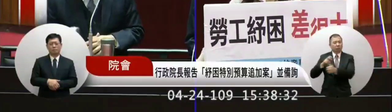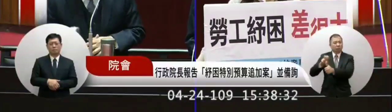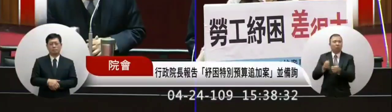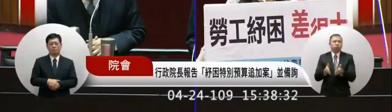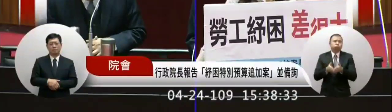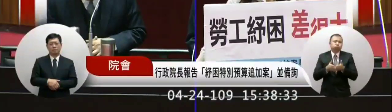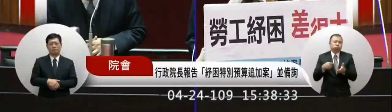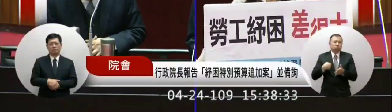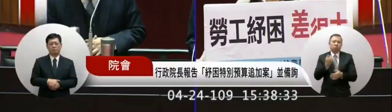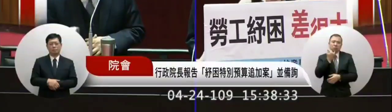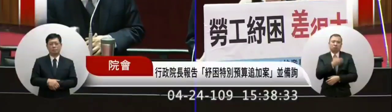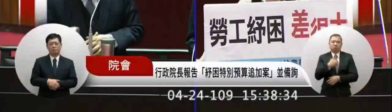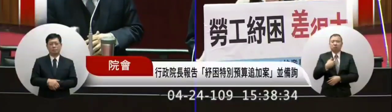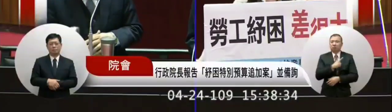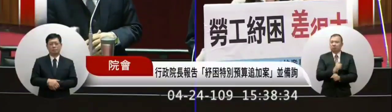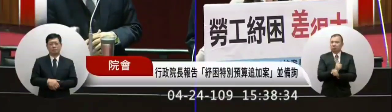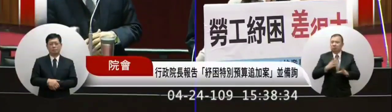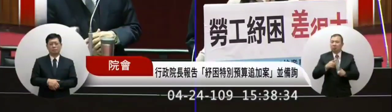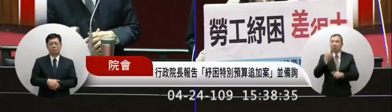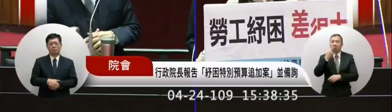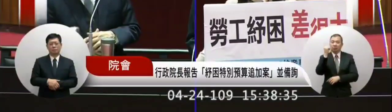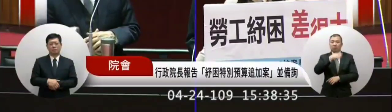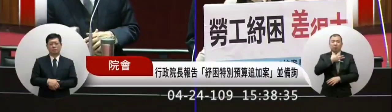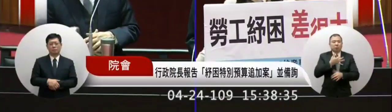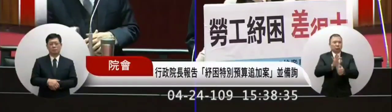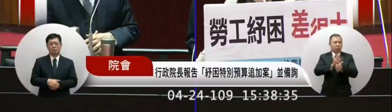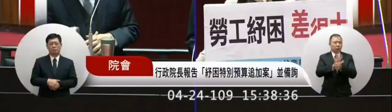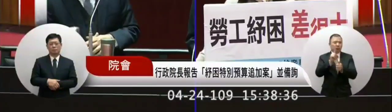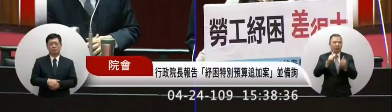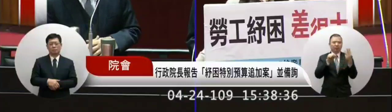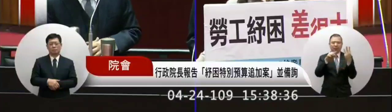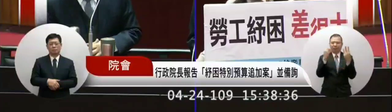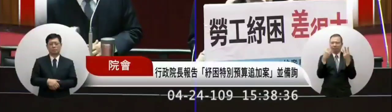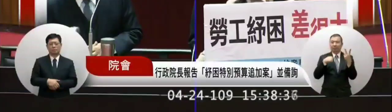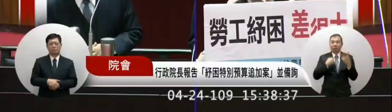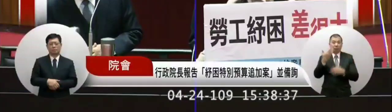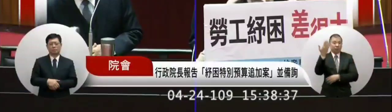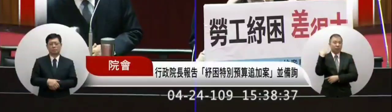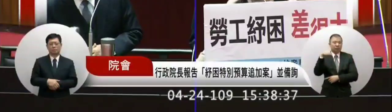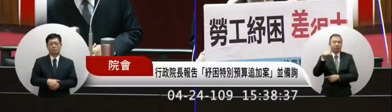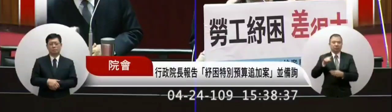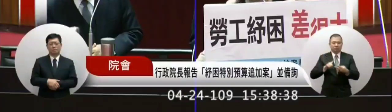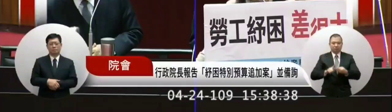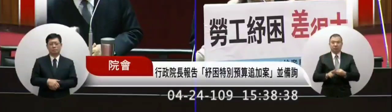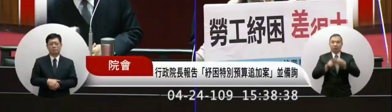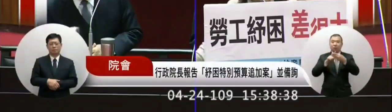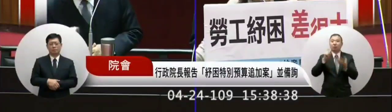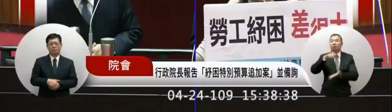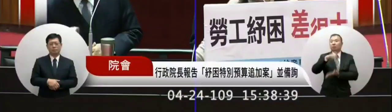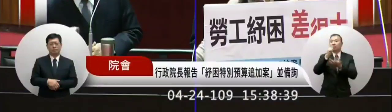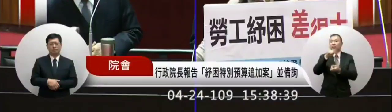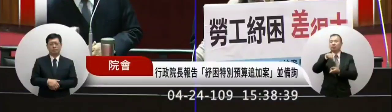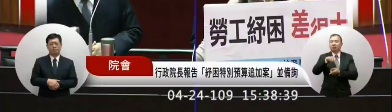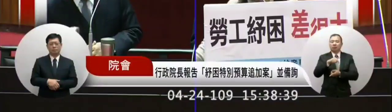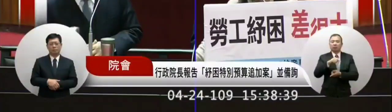所以我先问一下，有没有可能有纾困3.0，就是在参考我们之前的主张了，台复发现金五扣